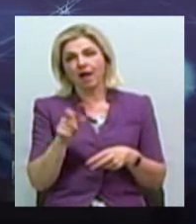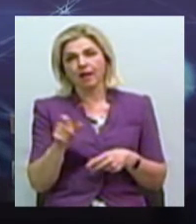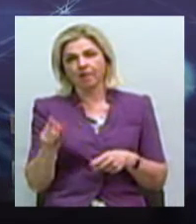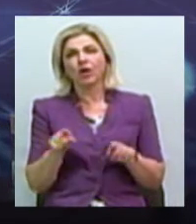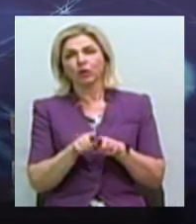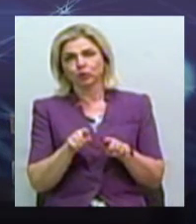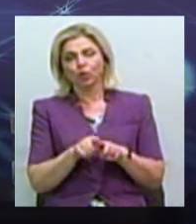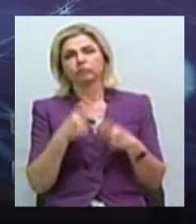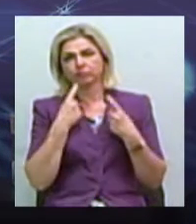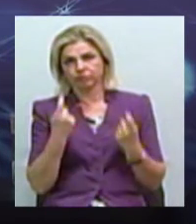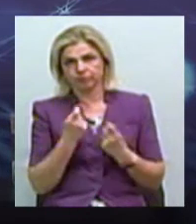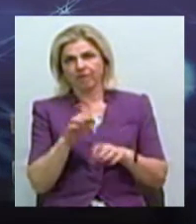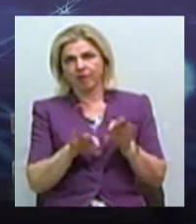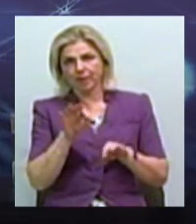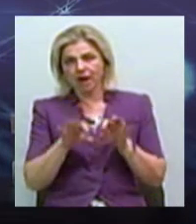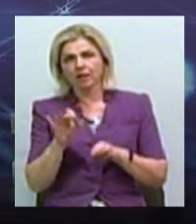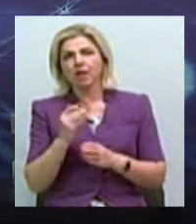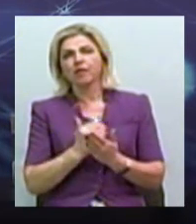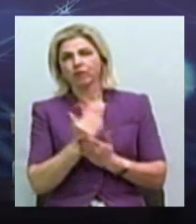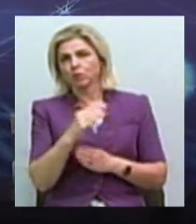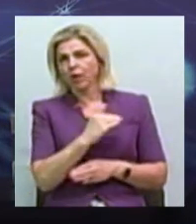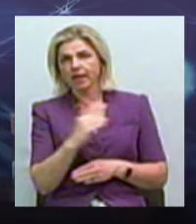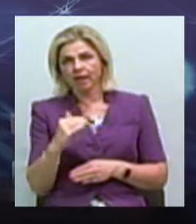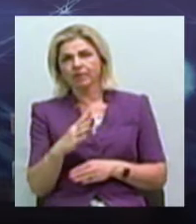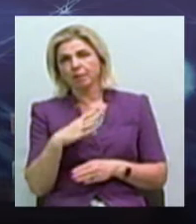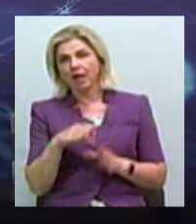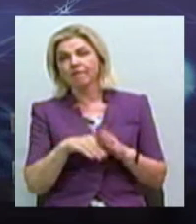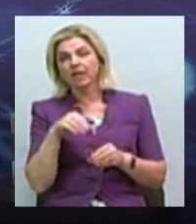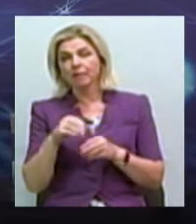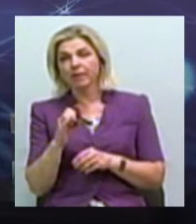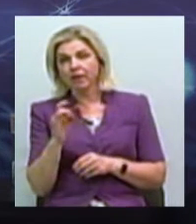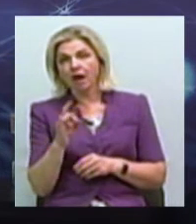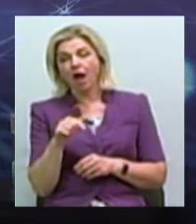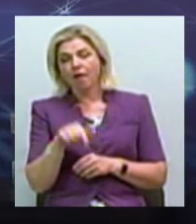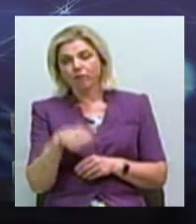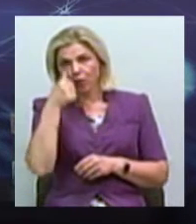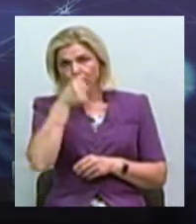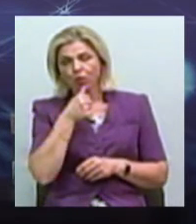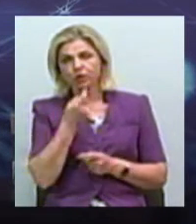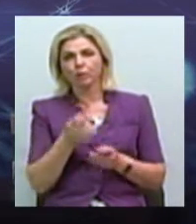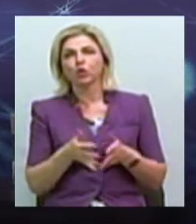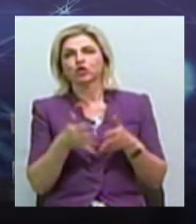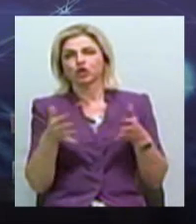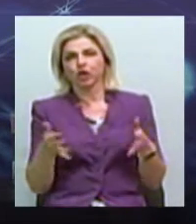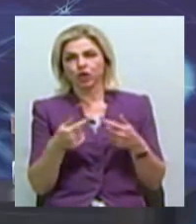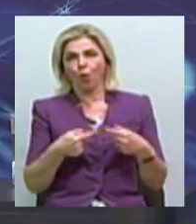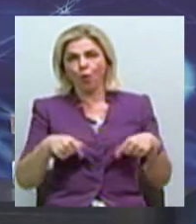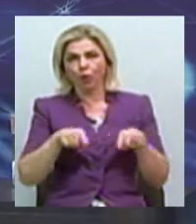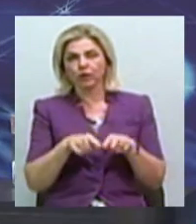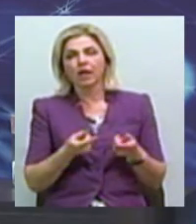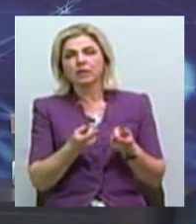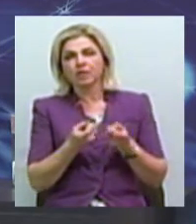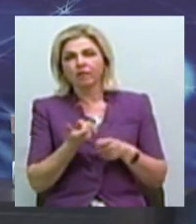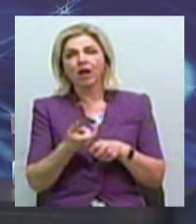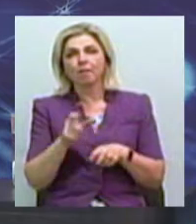само прискіпливо і так само на високому рівні відбувався відбір, то цього року трохи ширше коло, залучили більшу